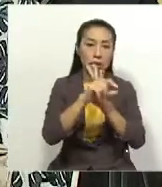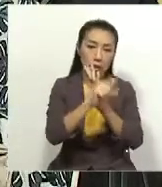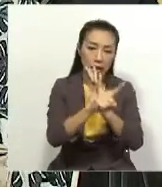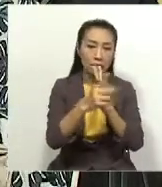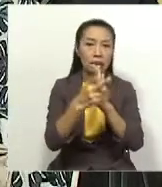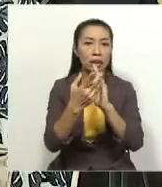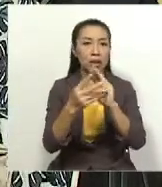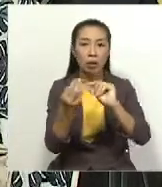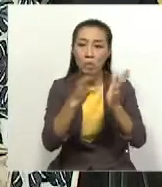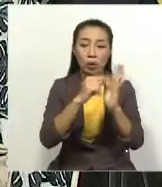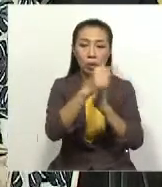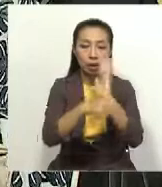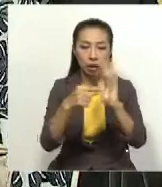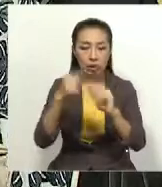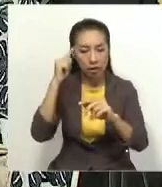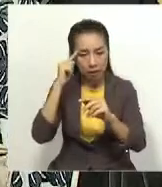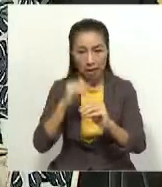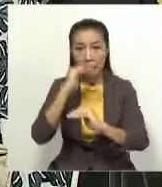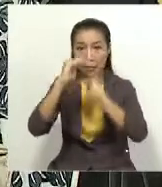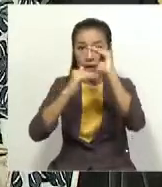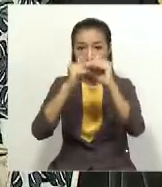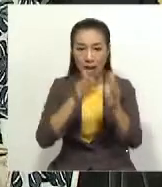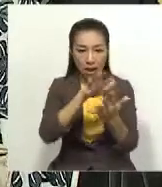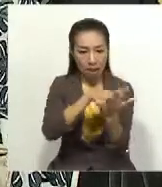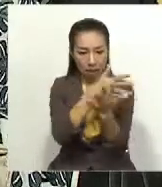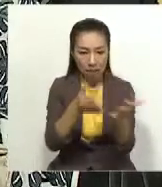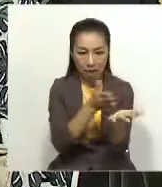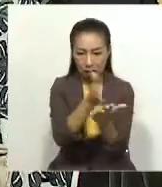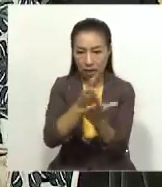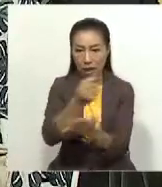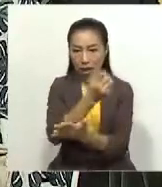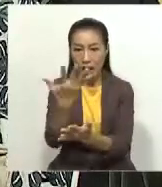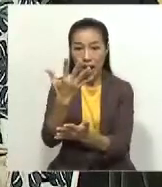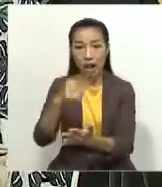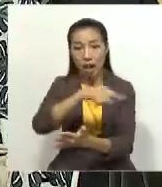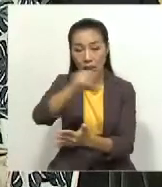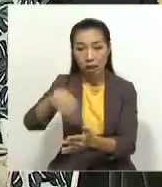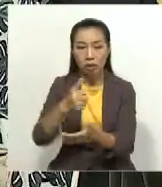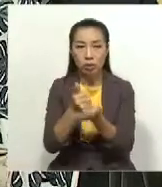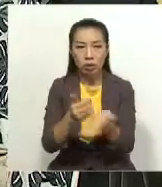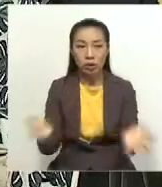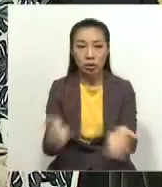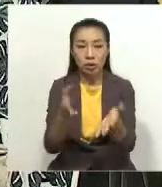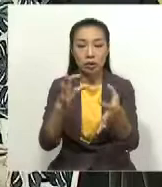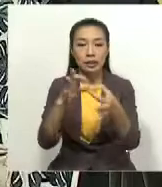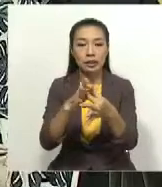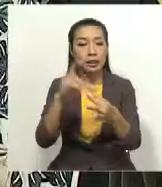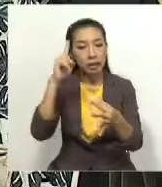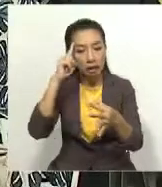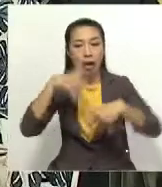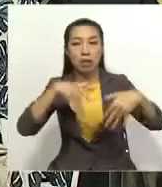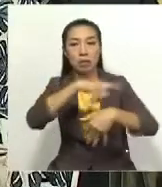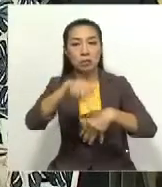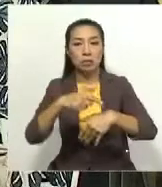การพิจารณาแผนพัฒนาใน5ด้านด้วยกันเพื่อให้มีความพัฒนาเพื่อส่งเสริมนะคะในเรื่องของศักยภาพในพื้น